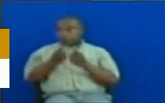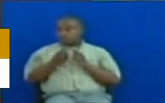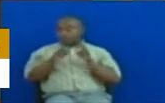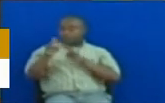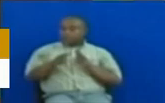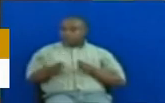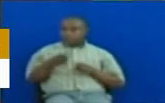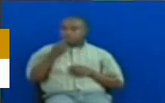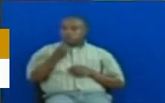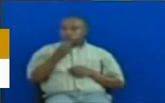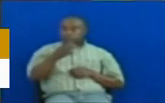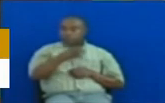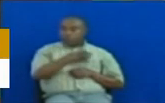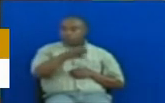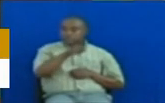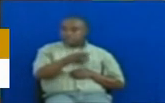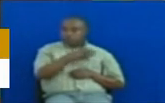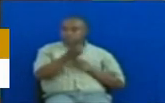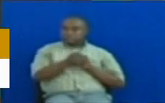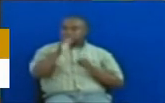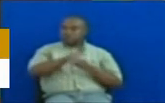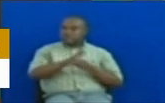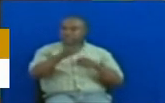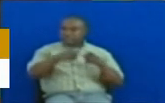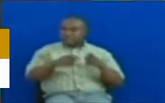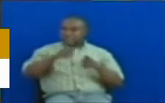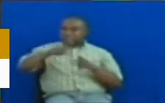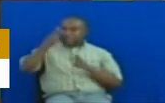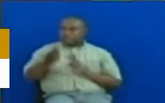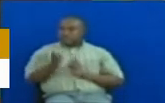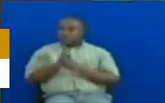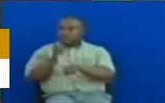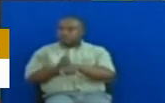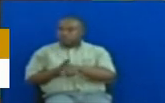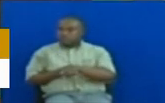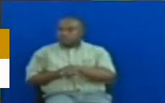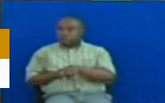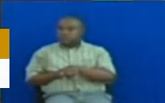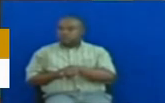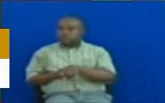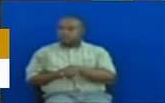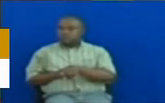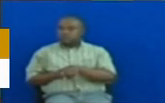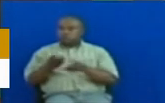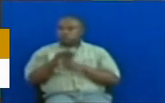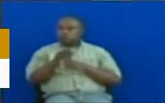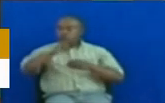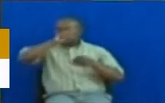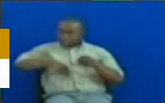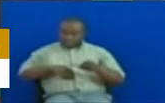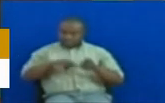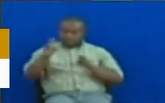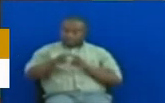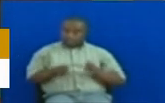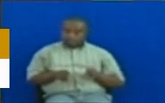tukimpa waziri, waziri ana mambo mengi, hataweza kwenda na muda, kwa hiyo tumetoa kwenye authority kusign contracts. Sasa kama tuna